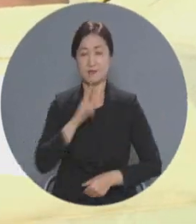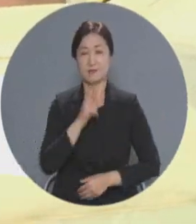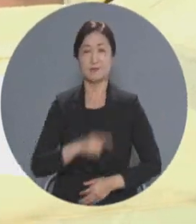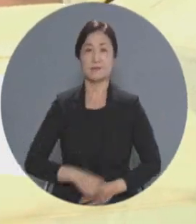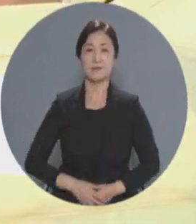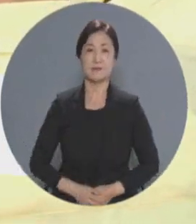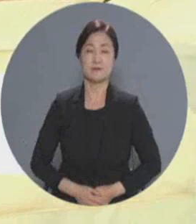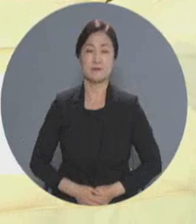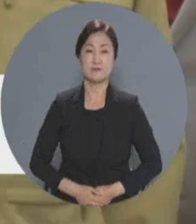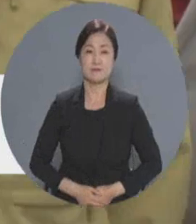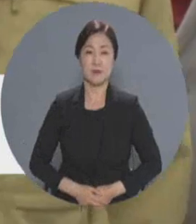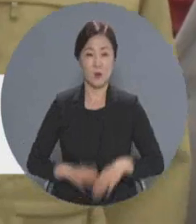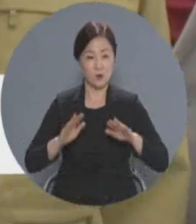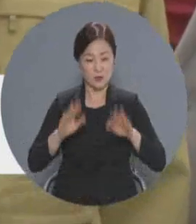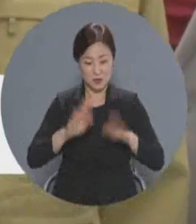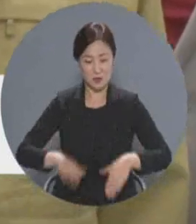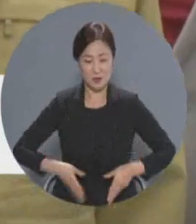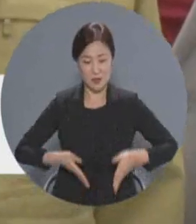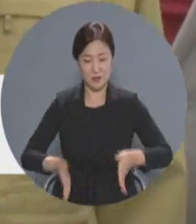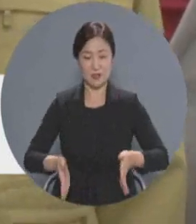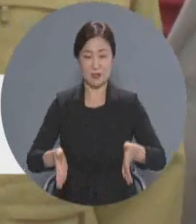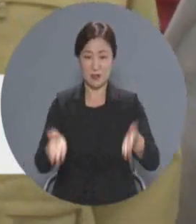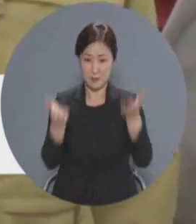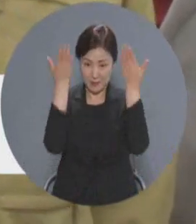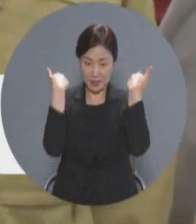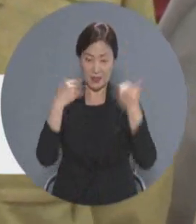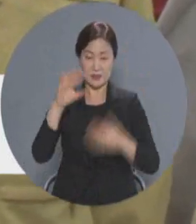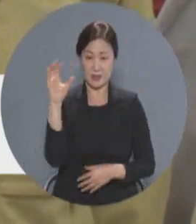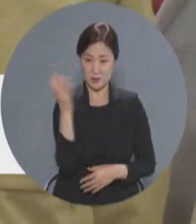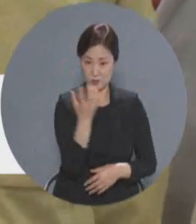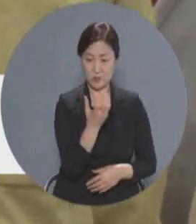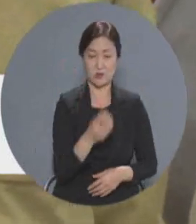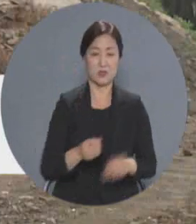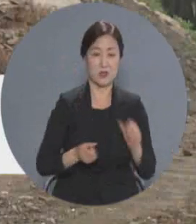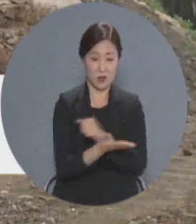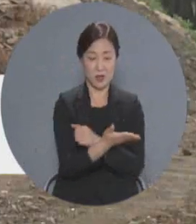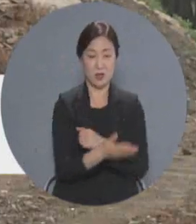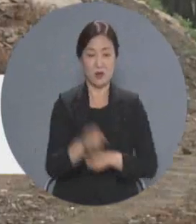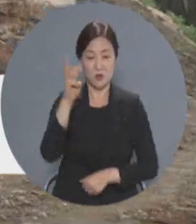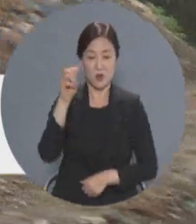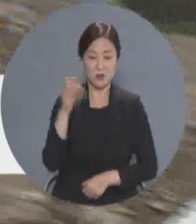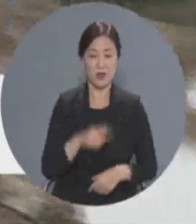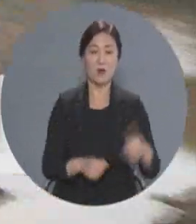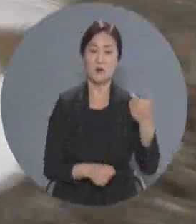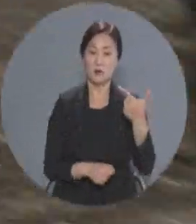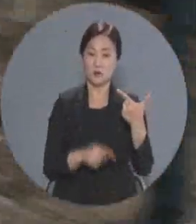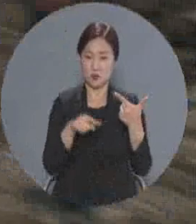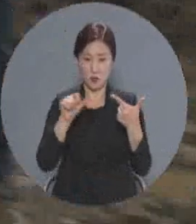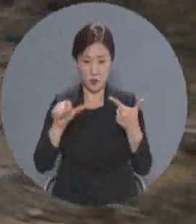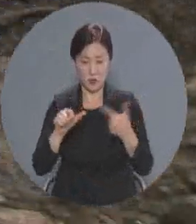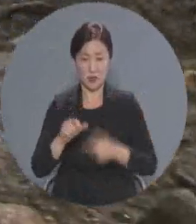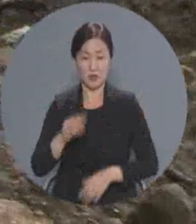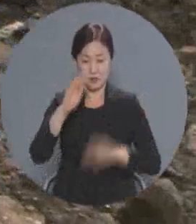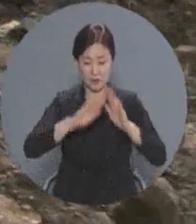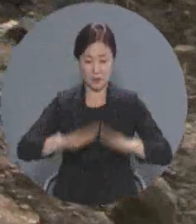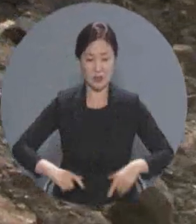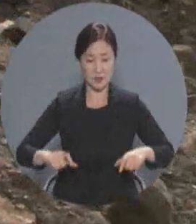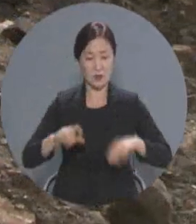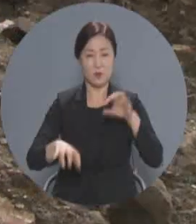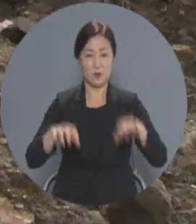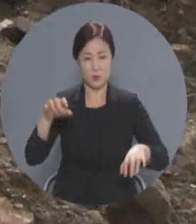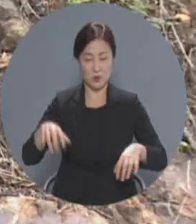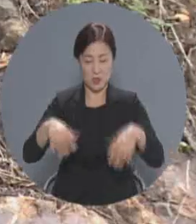당부했습니다. 오늘 전남을 빠져나간 제12호 태풍 오마이스의 영향으로 광양 66.5mm 등 전남 지역